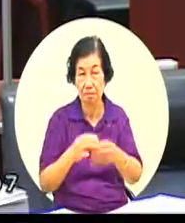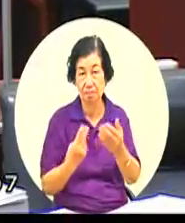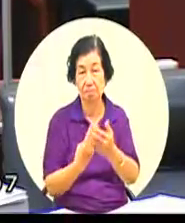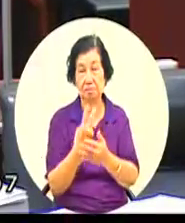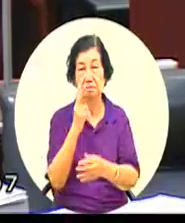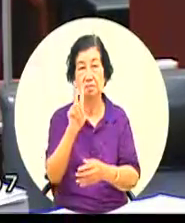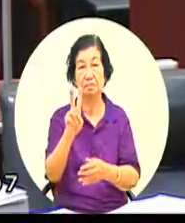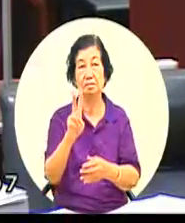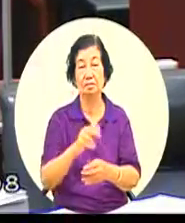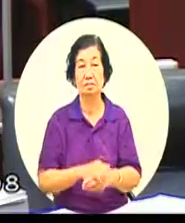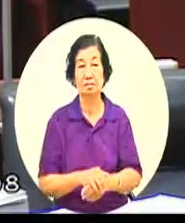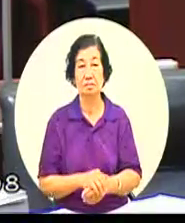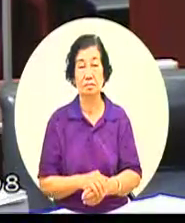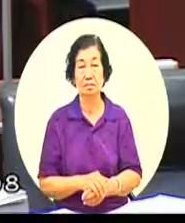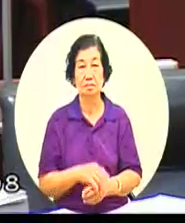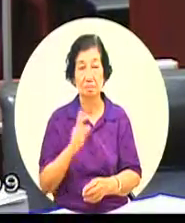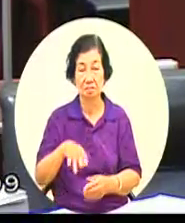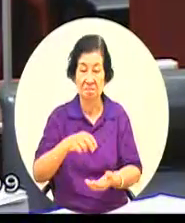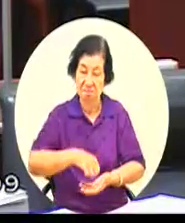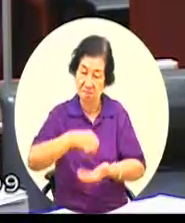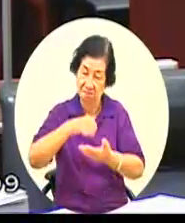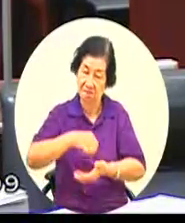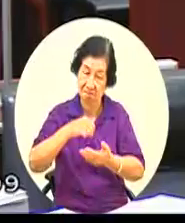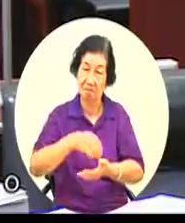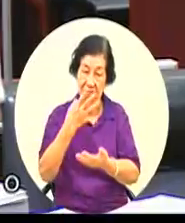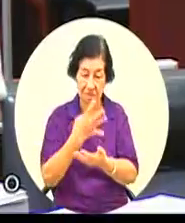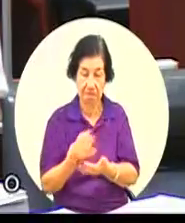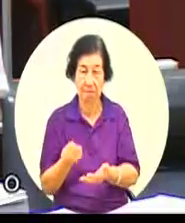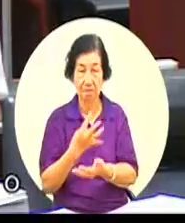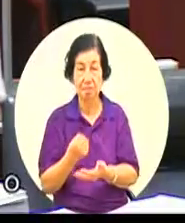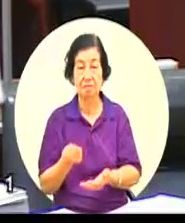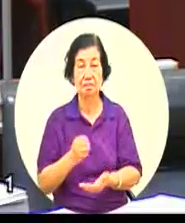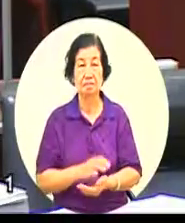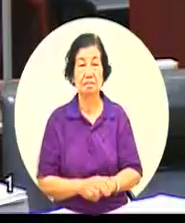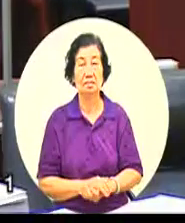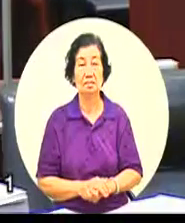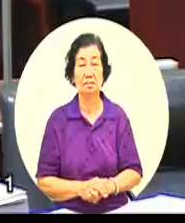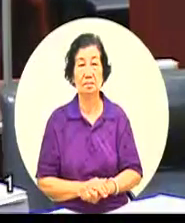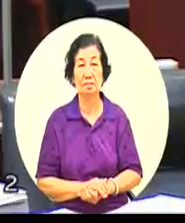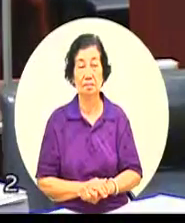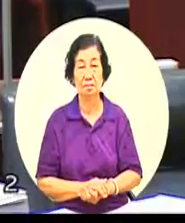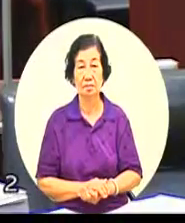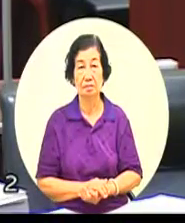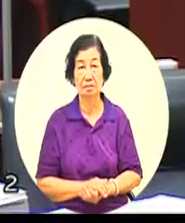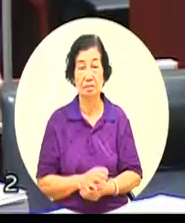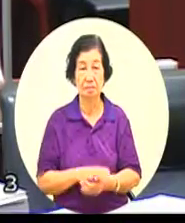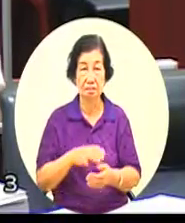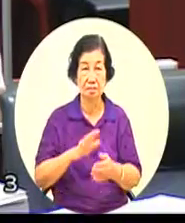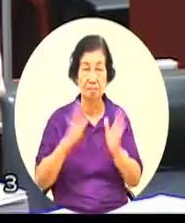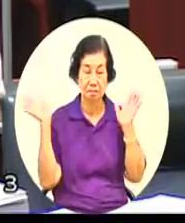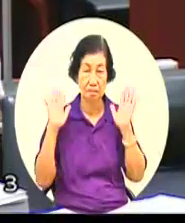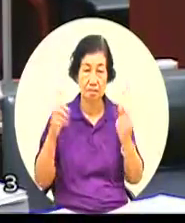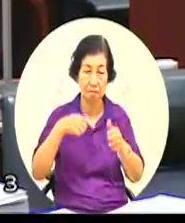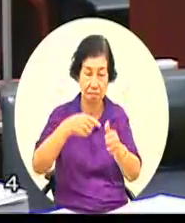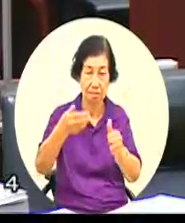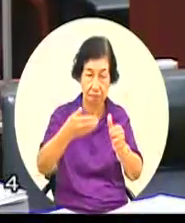请这我请重提再提再提了，提了好几次，对囡仔教育也好。对囡仔练钢他的